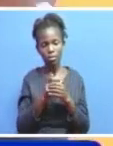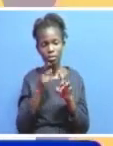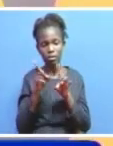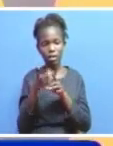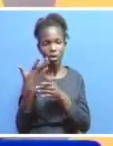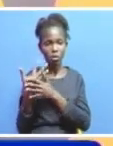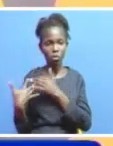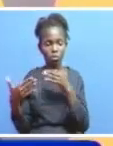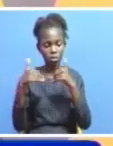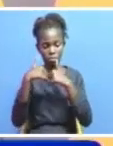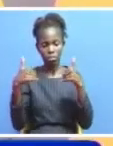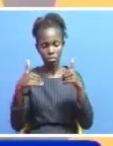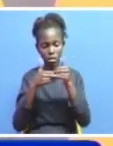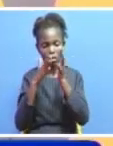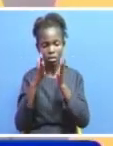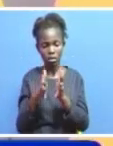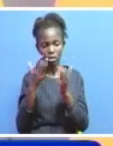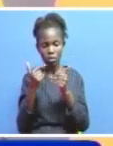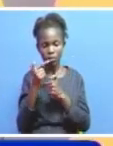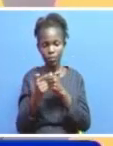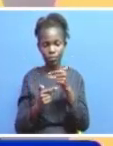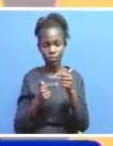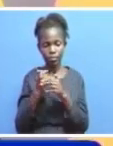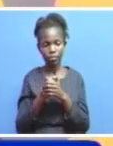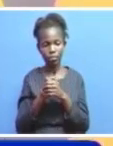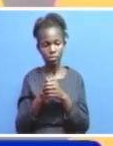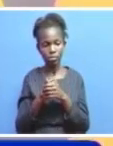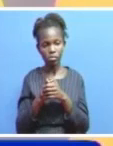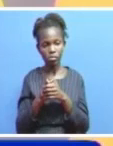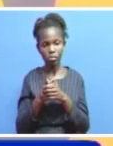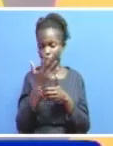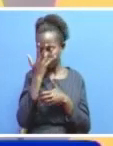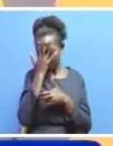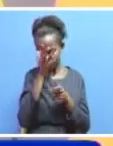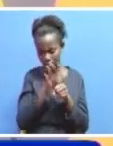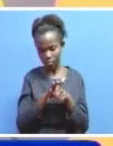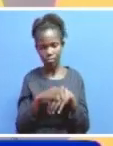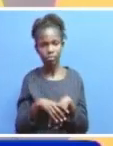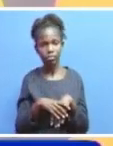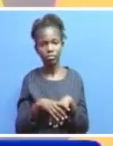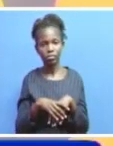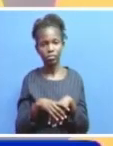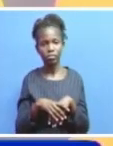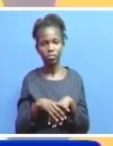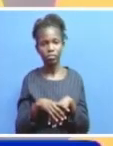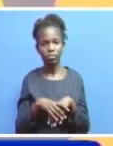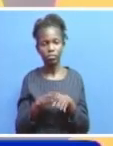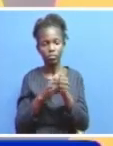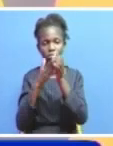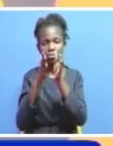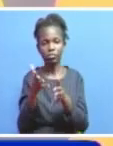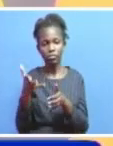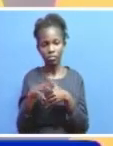vena division mwende witu hende kungamia bipartisan talks ni haibu muno ukweza kuthia atongo yalama ya